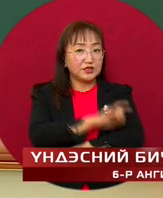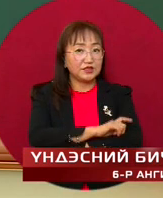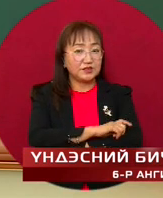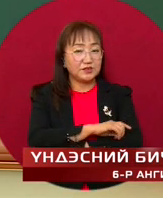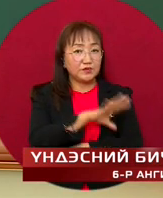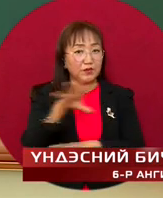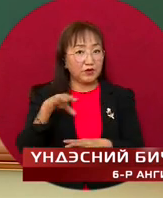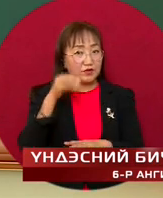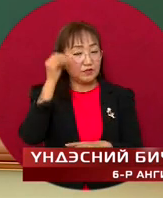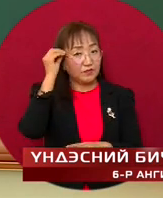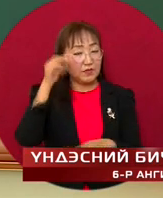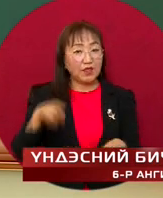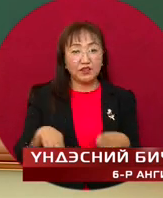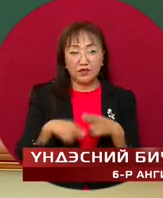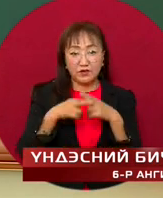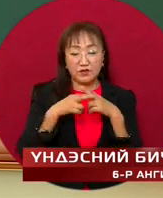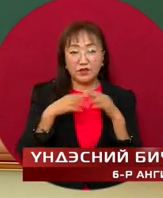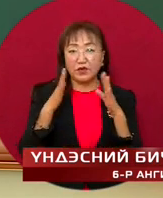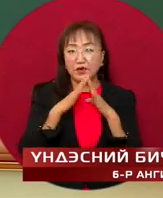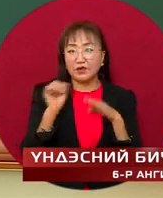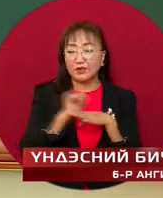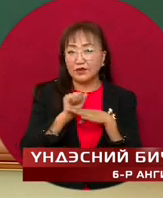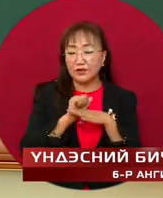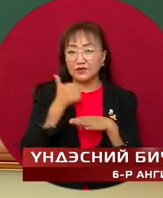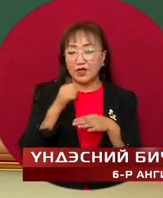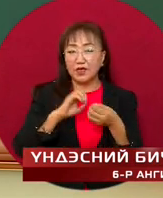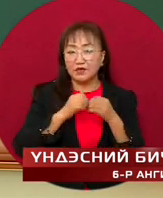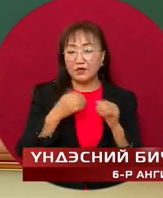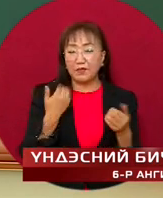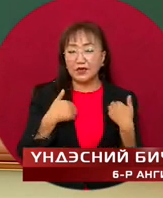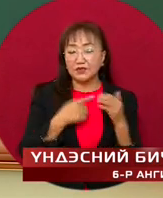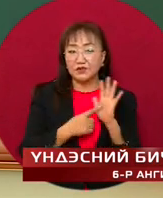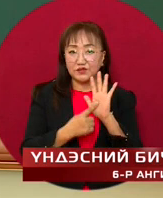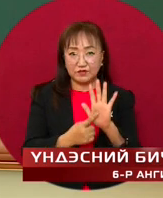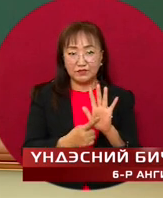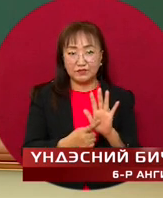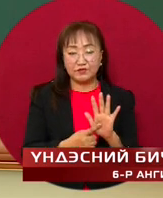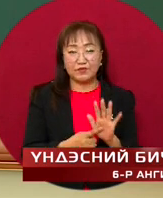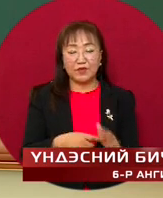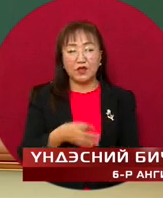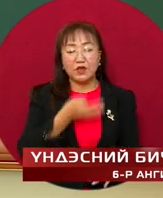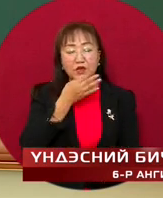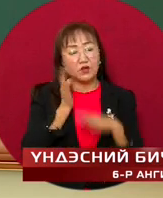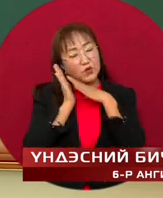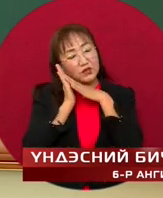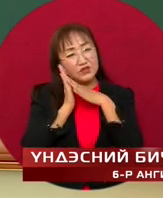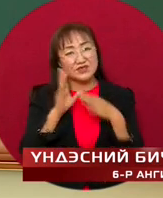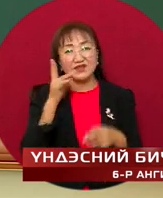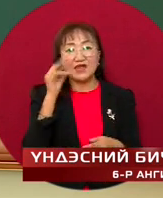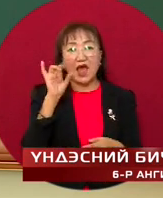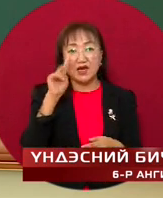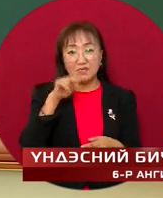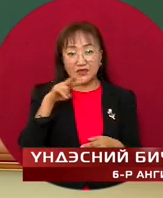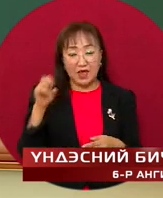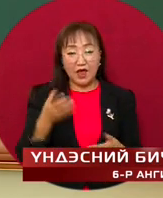үтсэн ойлголтоо нэгтгэж гэрийн даалгавраа сайн хийж багштай илгээгээрэй. За мөн хүүхдүүд та бүхэн эрт унтаж дархлаагаа сайн дэмжээрэй.